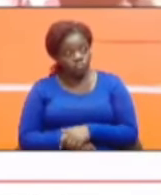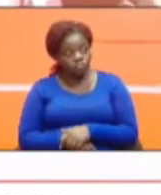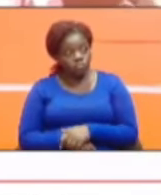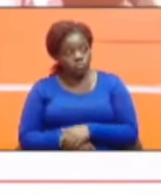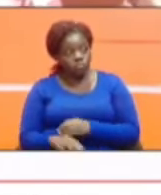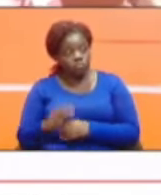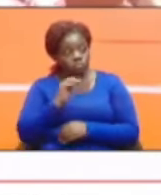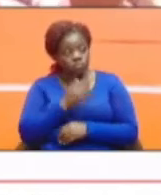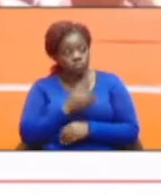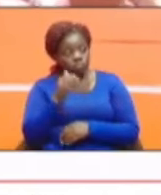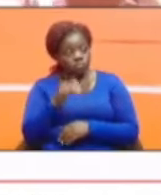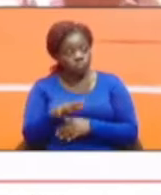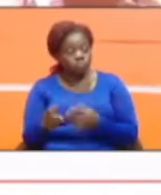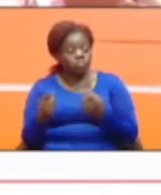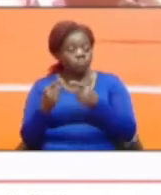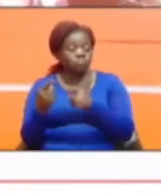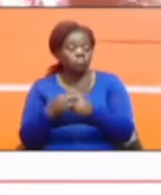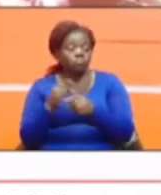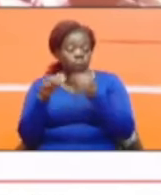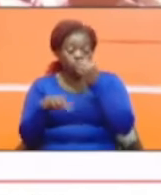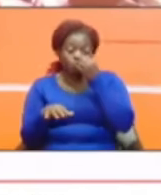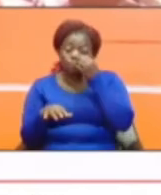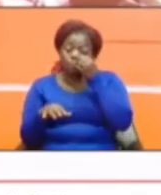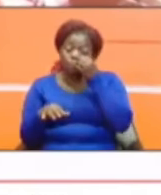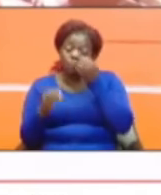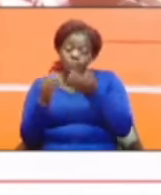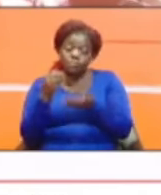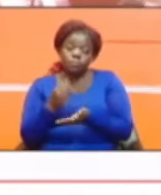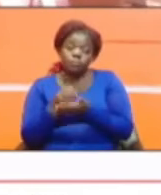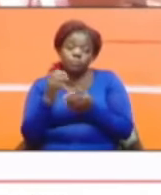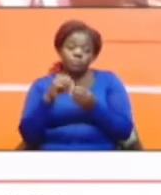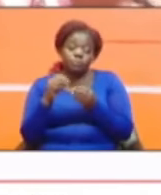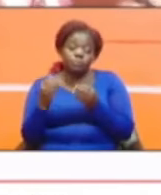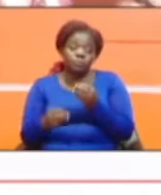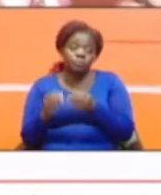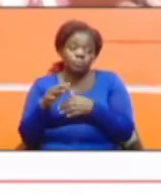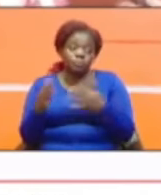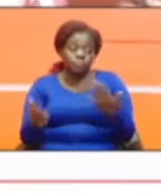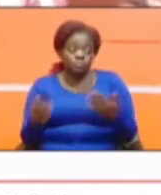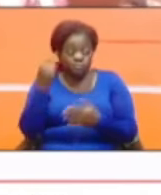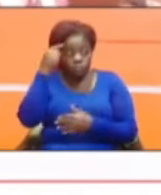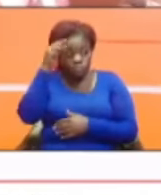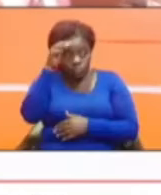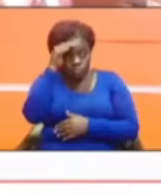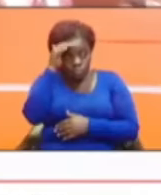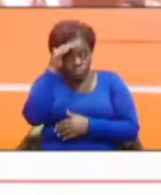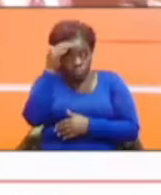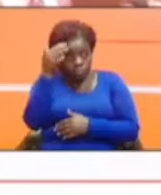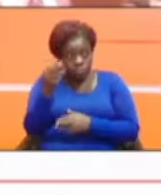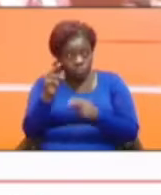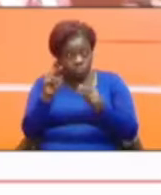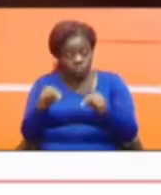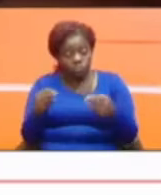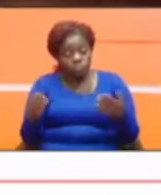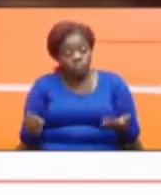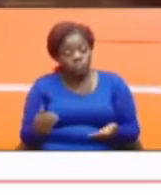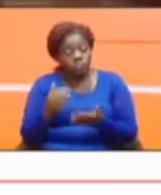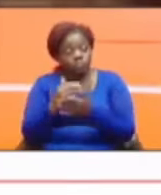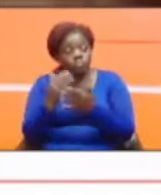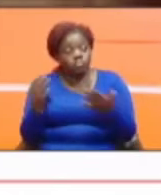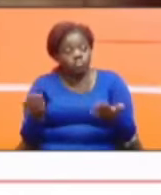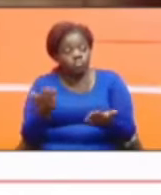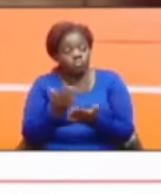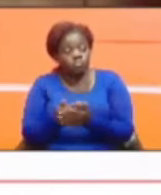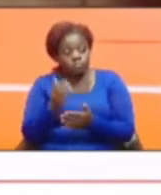abakukyala bano batandikireko kukuyamba omwana ono omwana ono essaawa eno mwana wa poliisi taliko mwasirizi